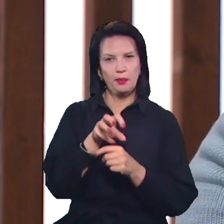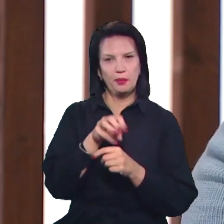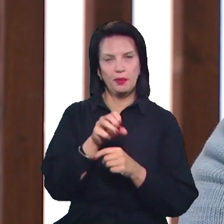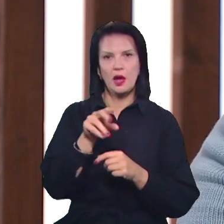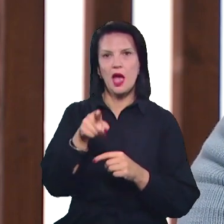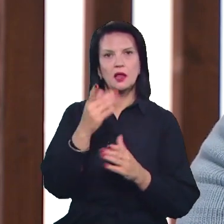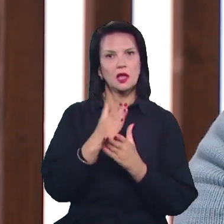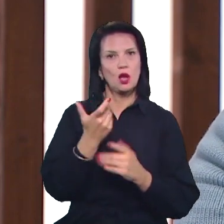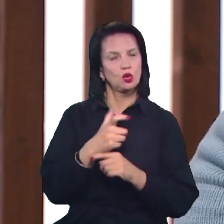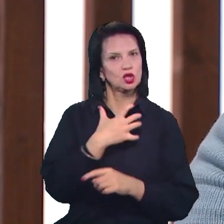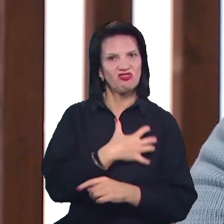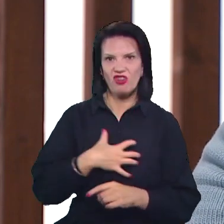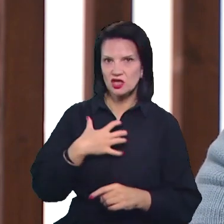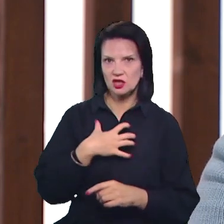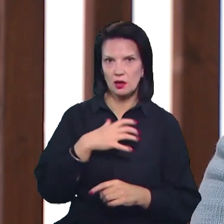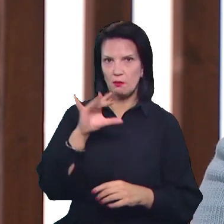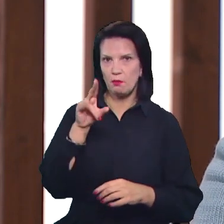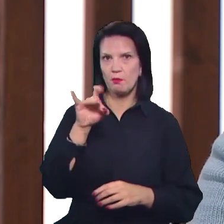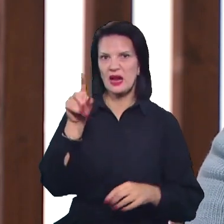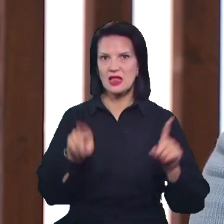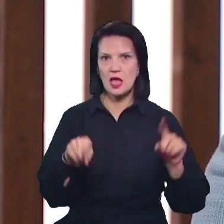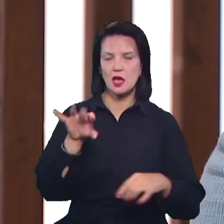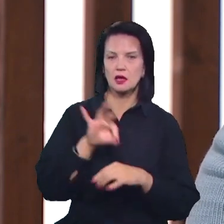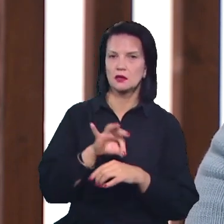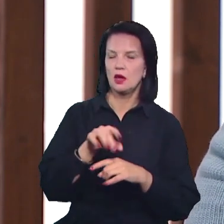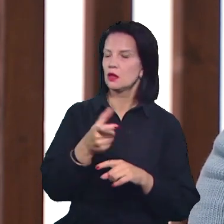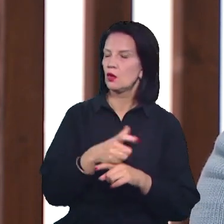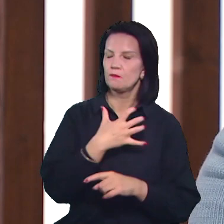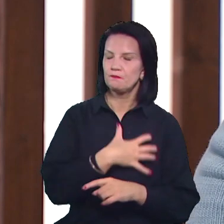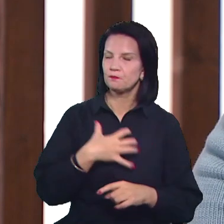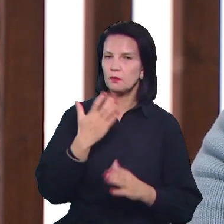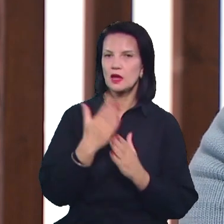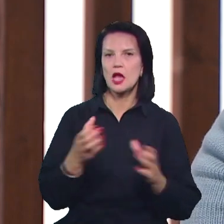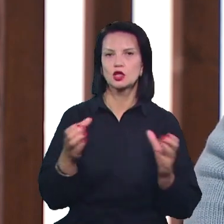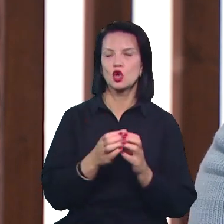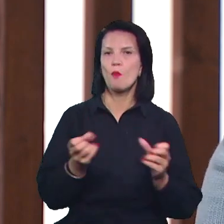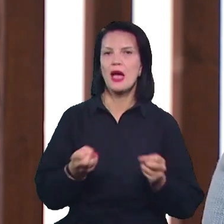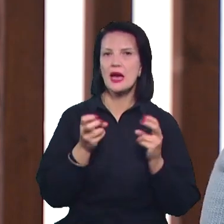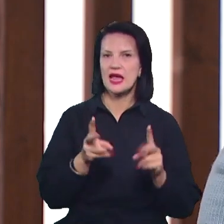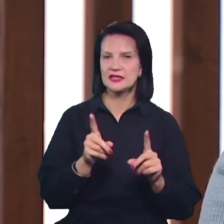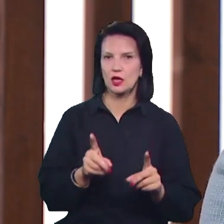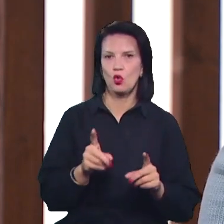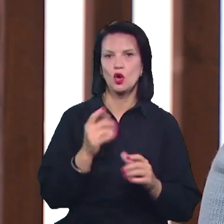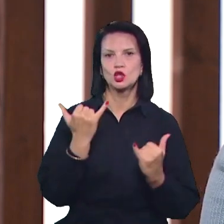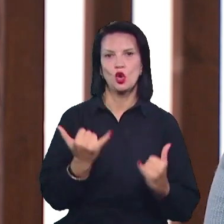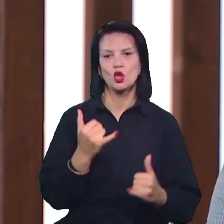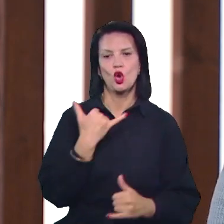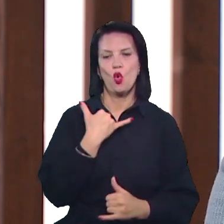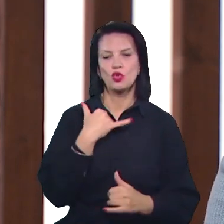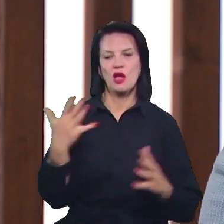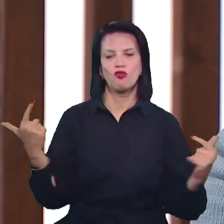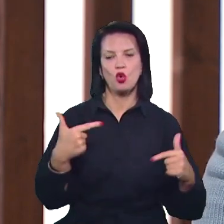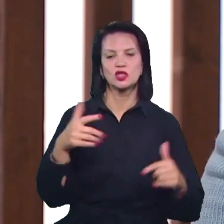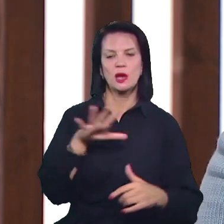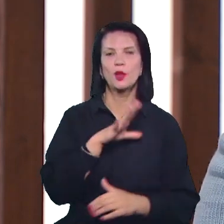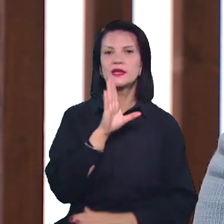захворюваннях. Тому це дуже важливо. Але ж є групи ризик. От сьогодні у нас в гостях була